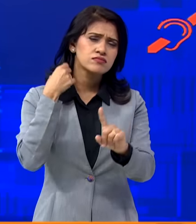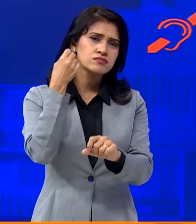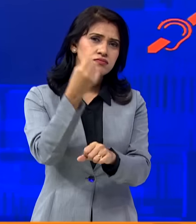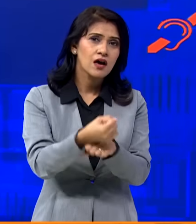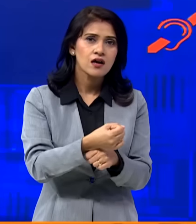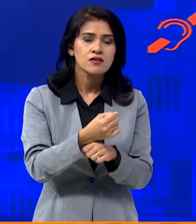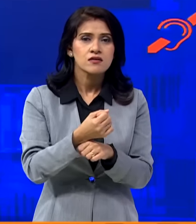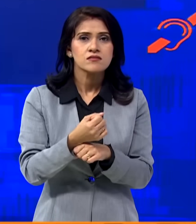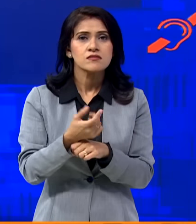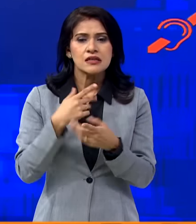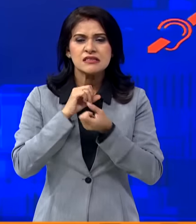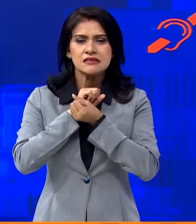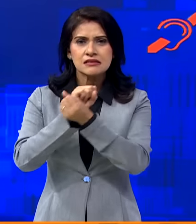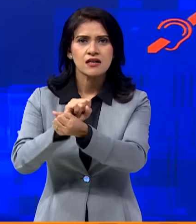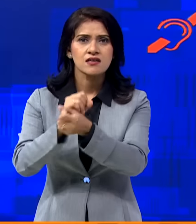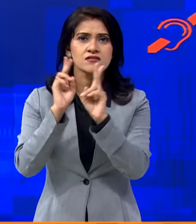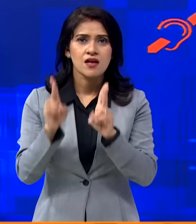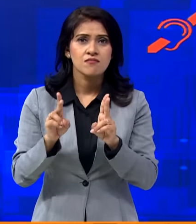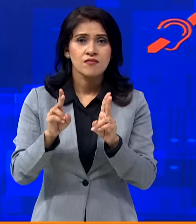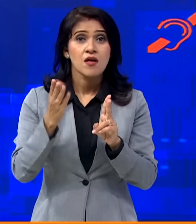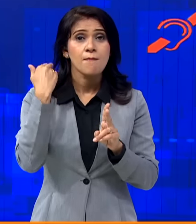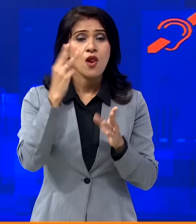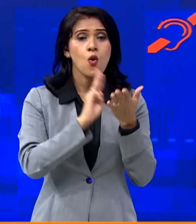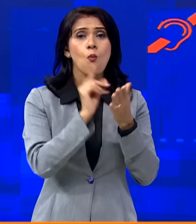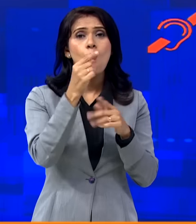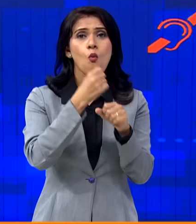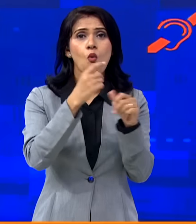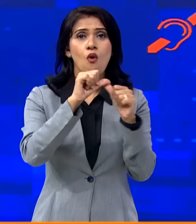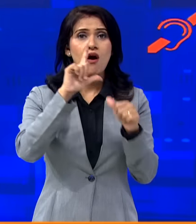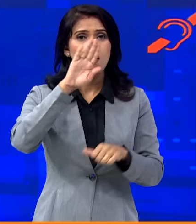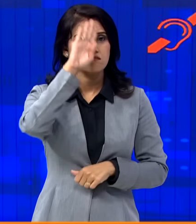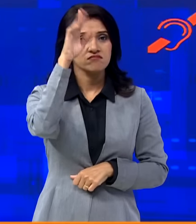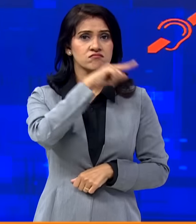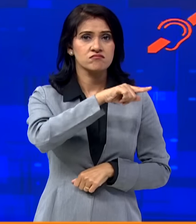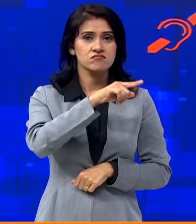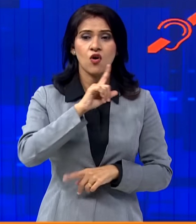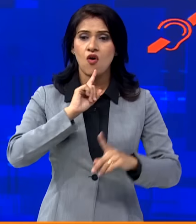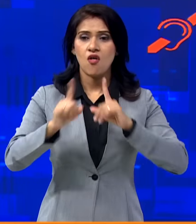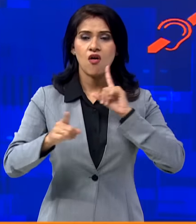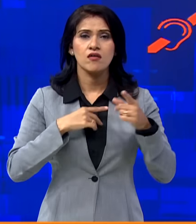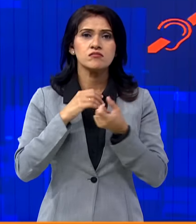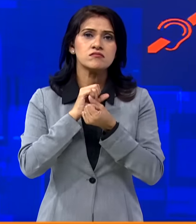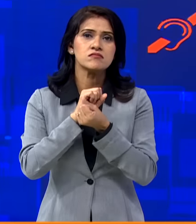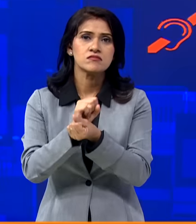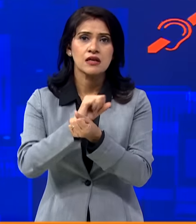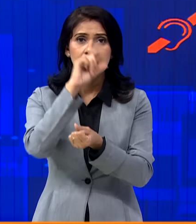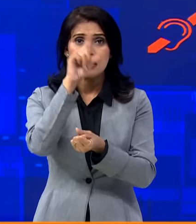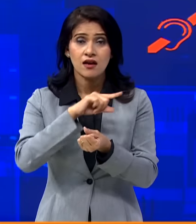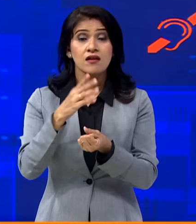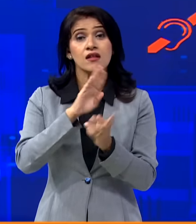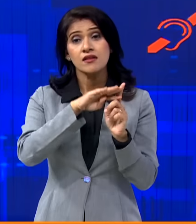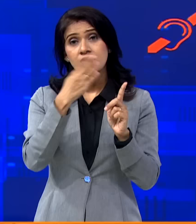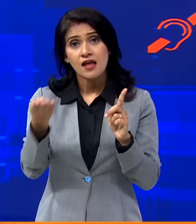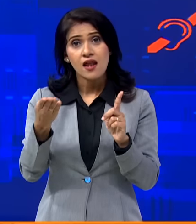पर मुगलों ने और अंग्रेजों ने राज किया यह भारत गुलाम इसलिए नहीं रहा कि बाबर बड़ा बहादुर था तैमूर लंग बड़ा बहादुर